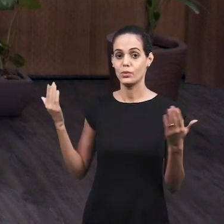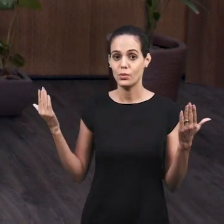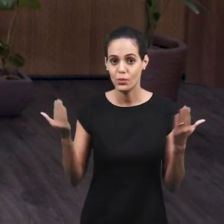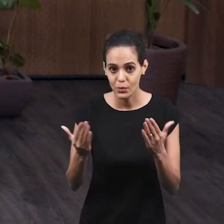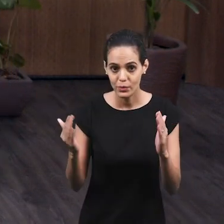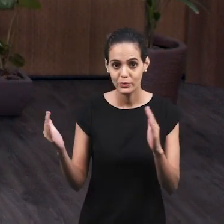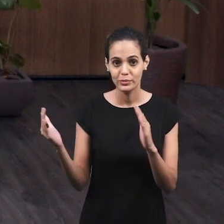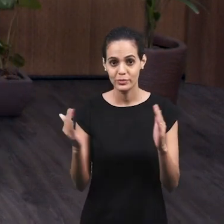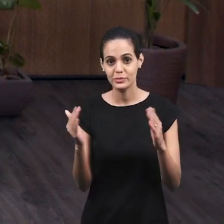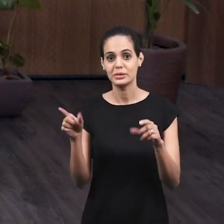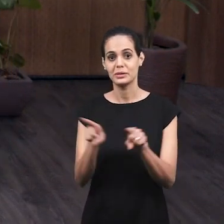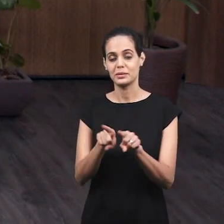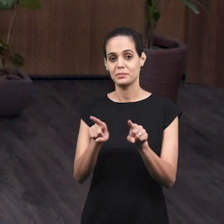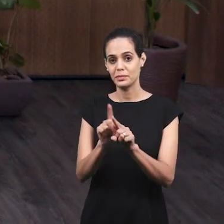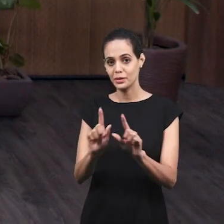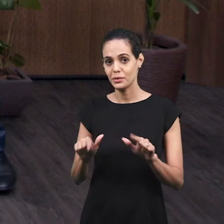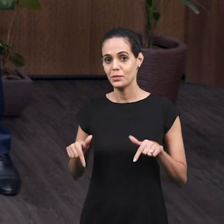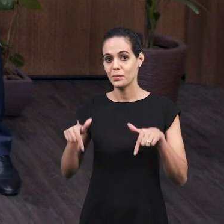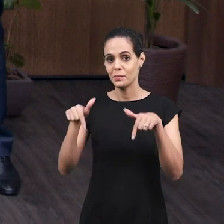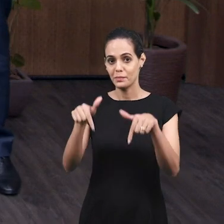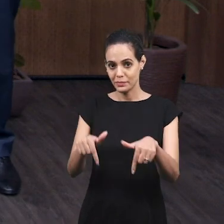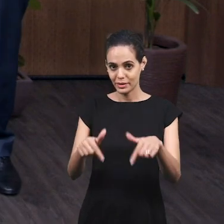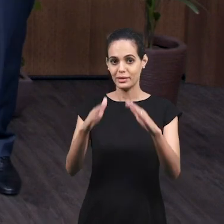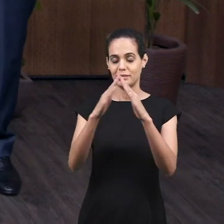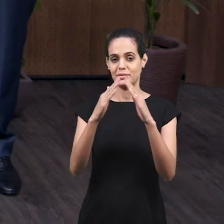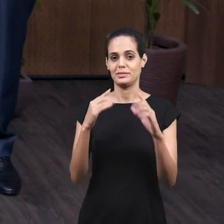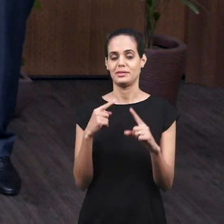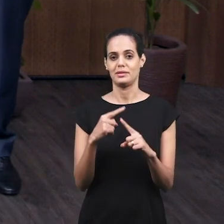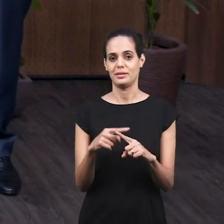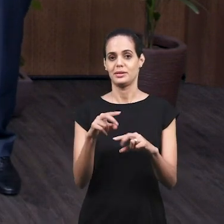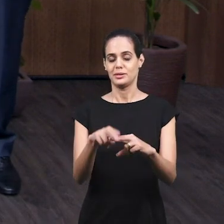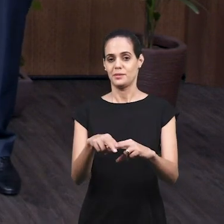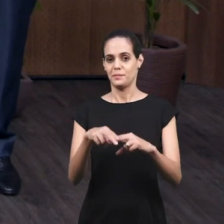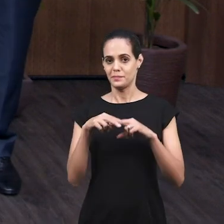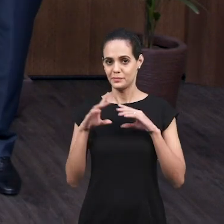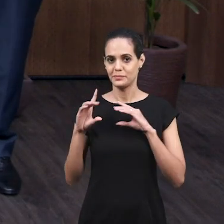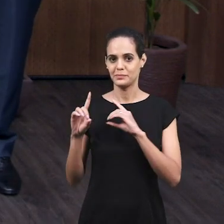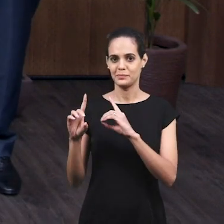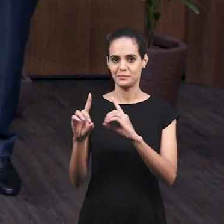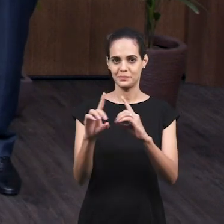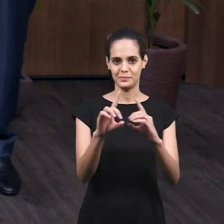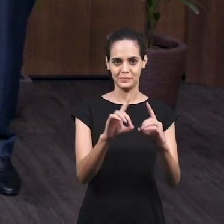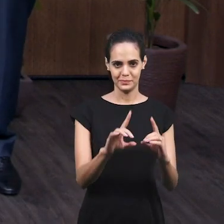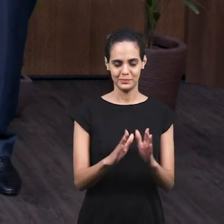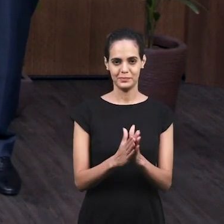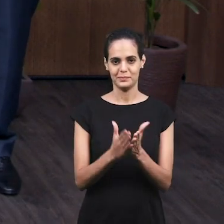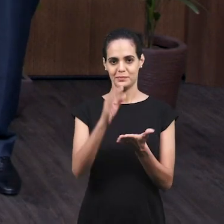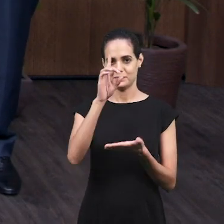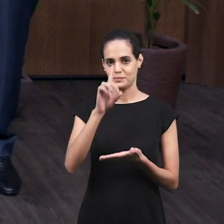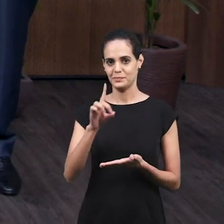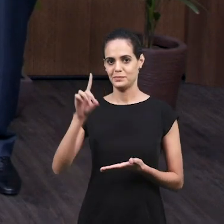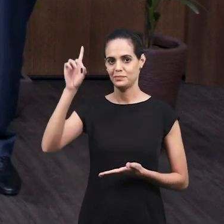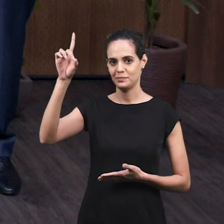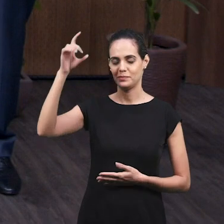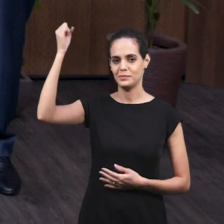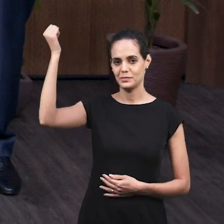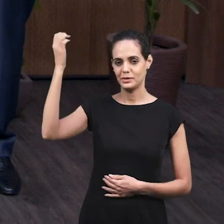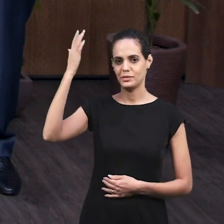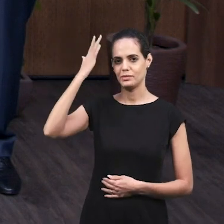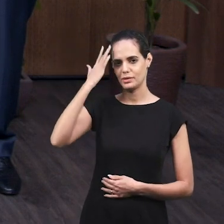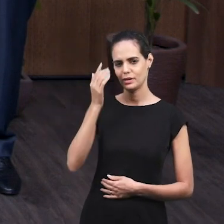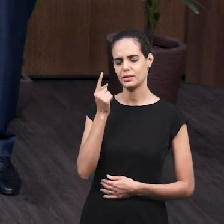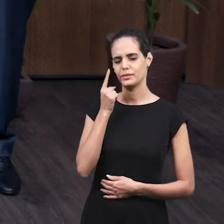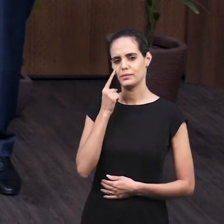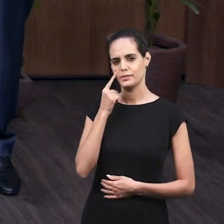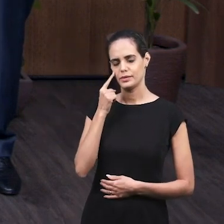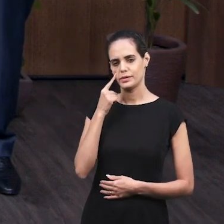aujourd'hui au milieu de l'Église par la doctrine de la parole révélée. Et voyez bien, Pasteur Sergio, cela est le projet